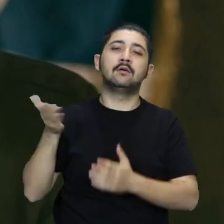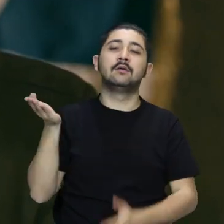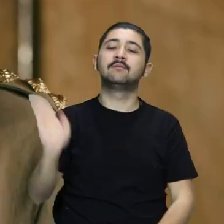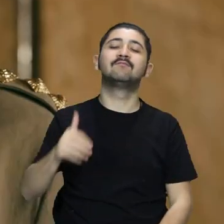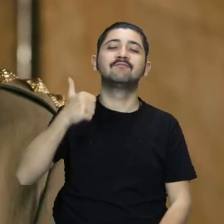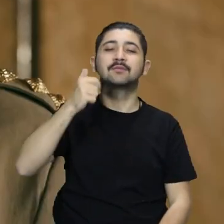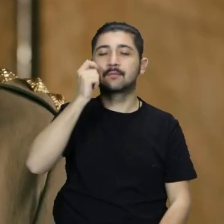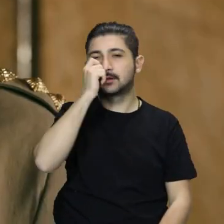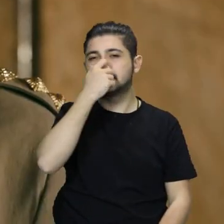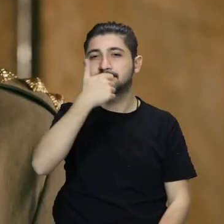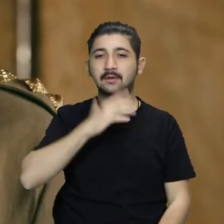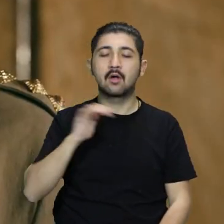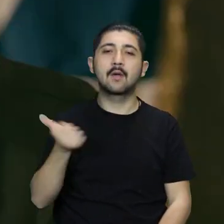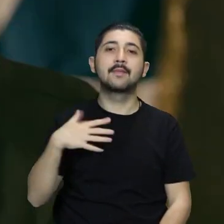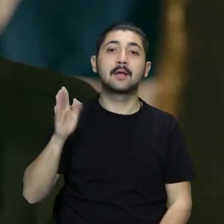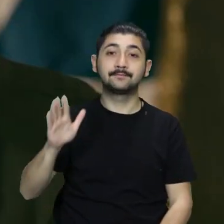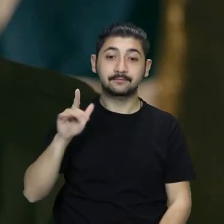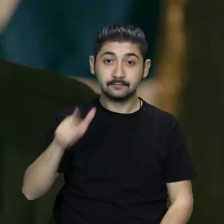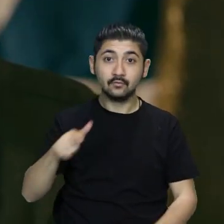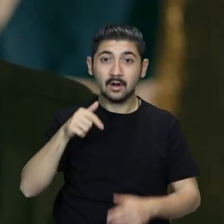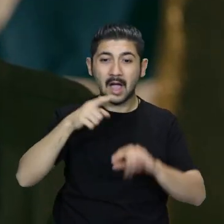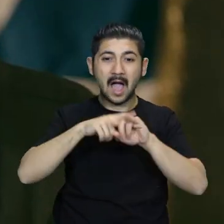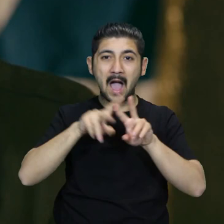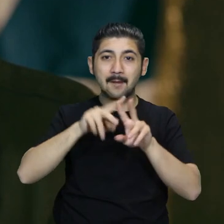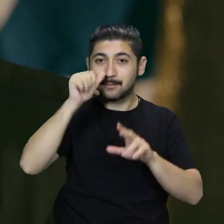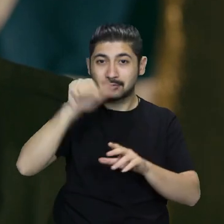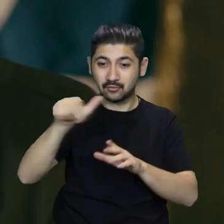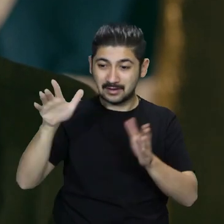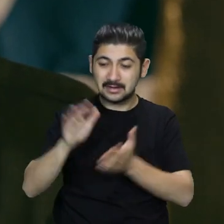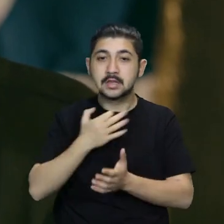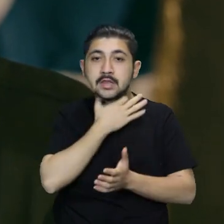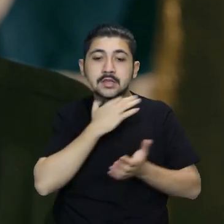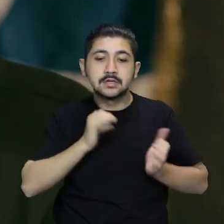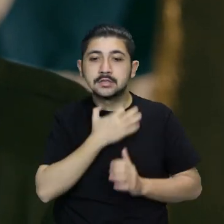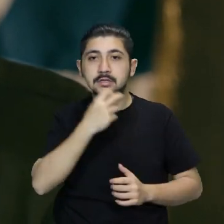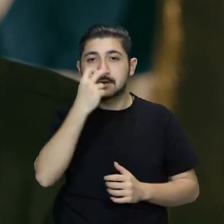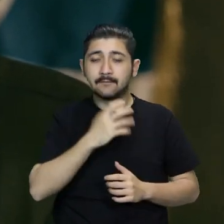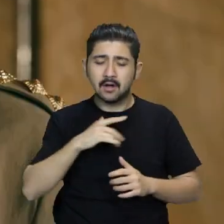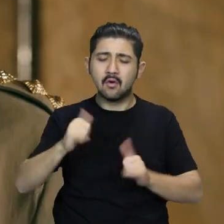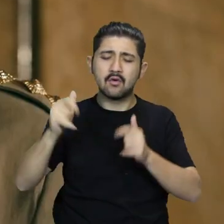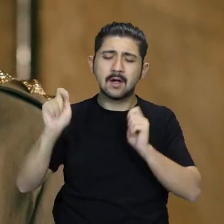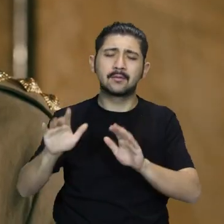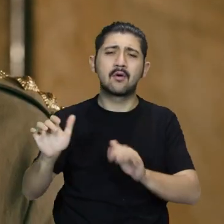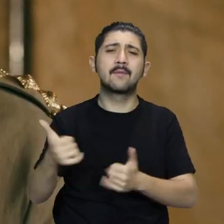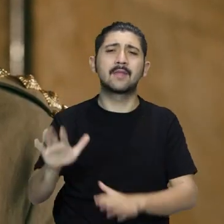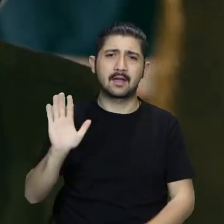çocuk oyuncağı. Önemli değil. Ayrıca ellerindeki ham petrol bitince oraya sıkışıp kalacaklar. Bırak oyalansınlar.